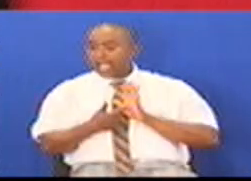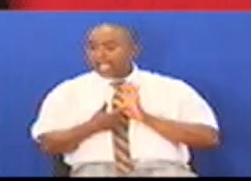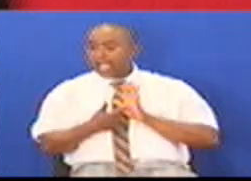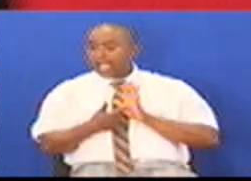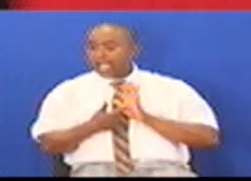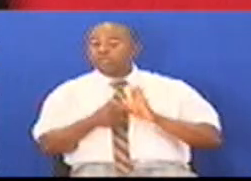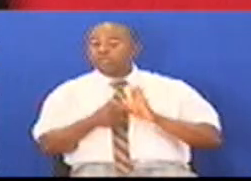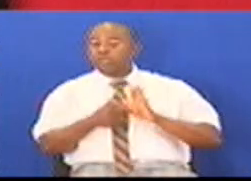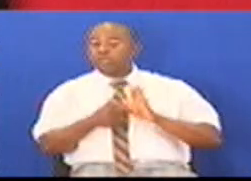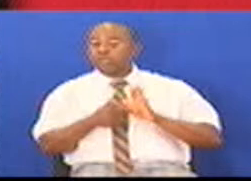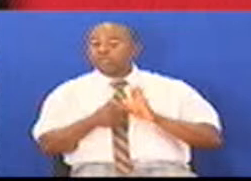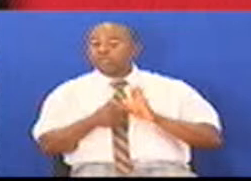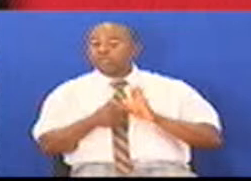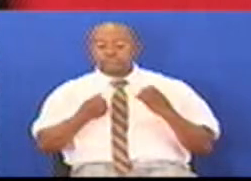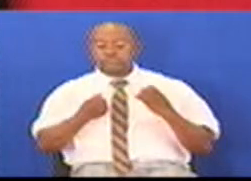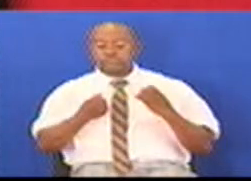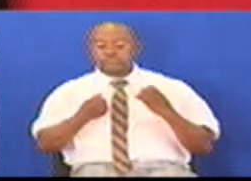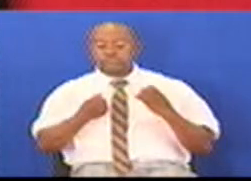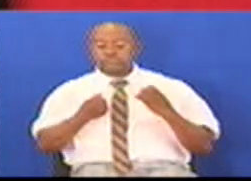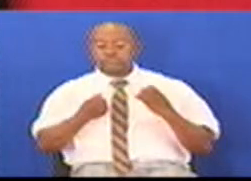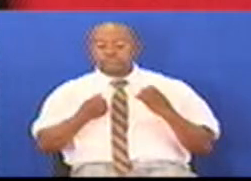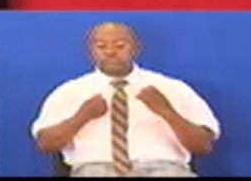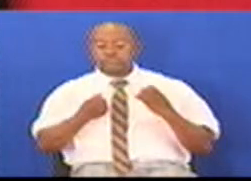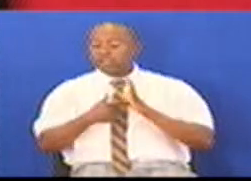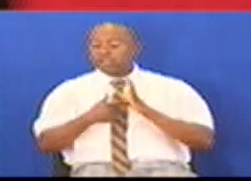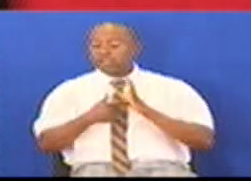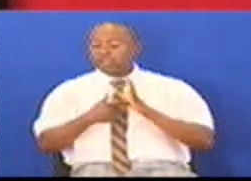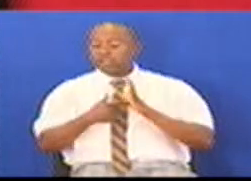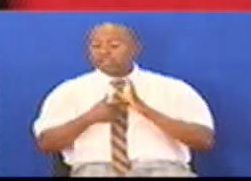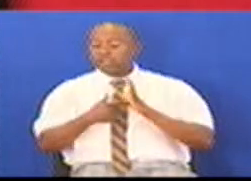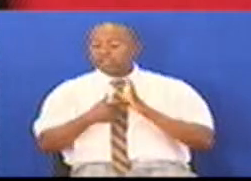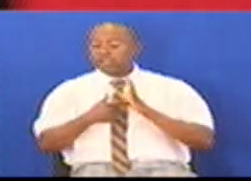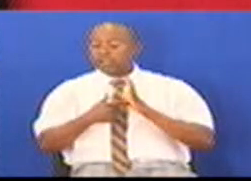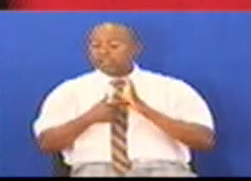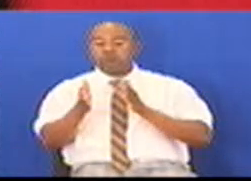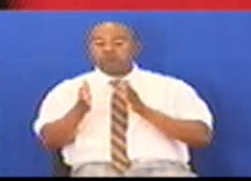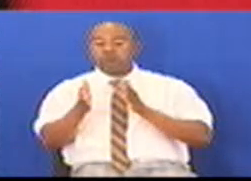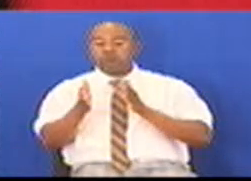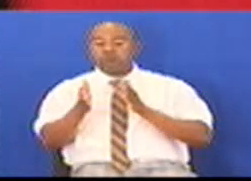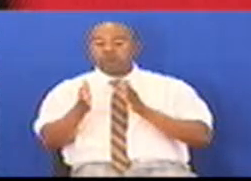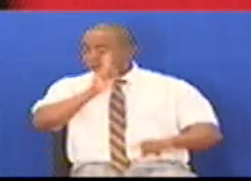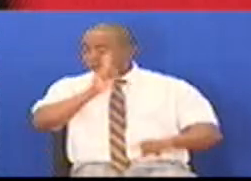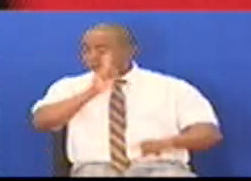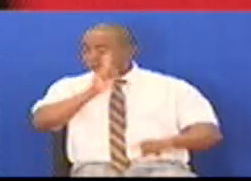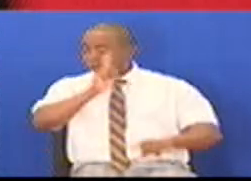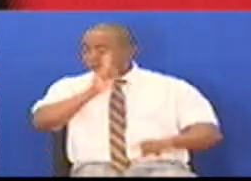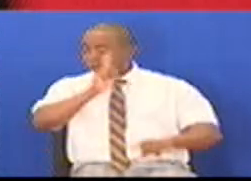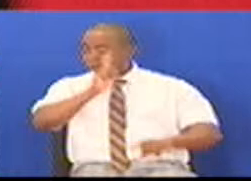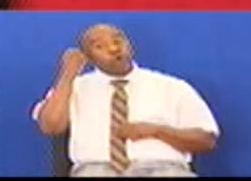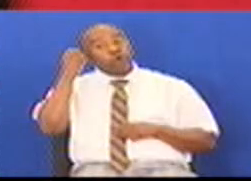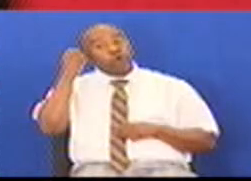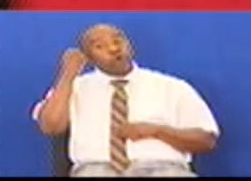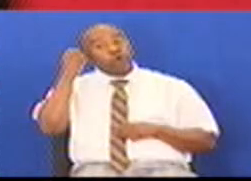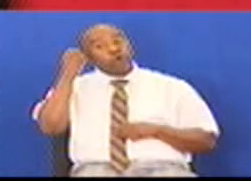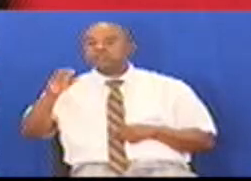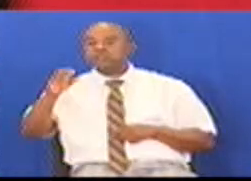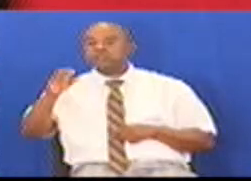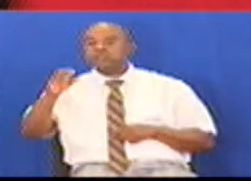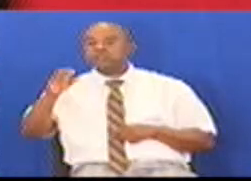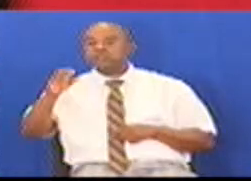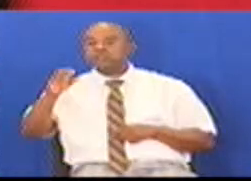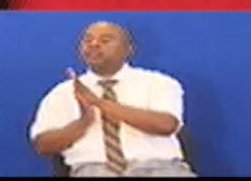utayari, umahiri na weledi mkubwa katika kupambana na janga hili. Aidha, Mheshimiwa